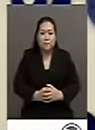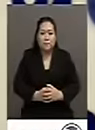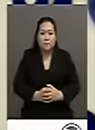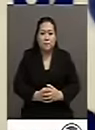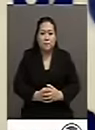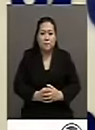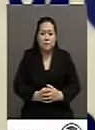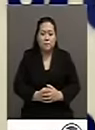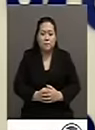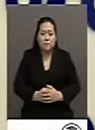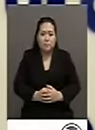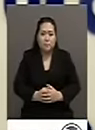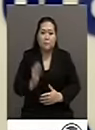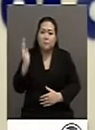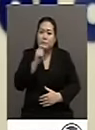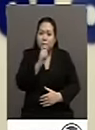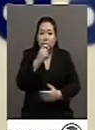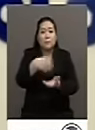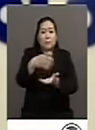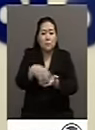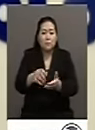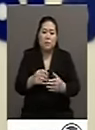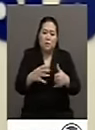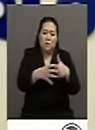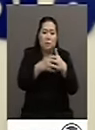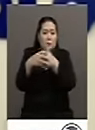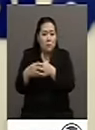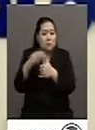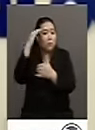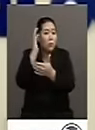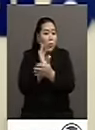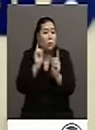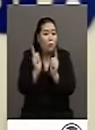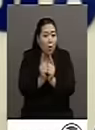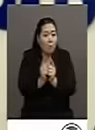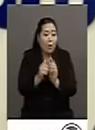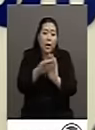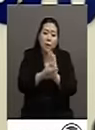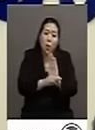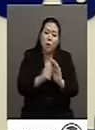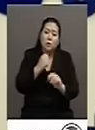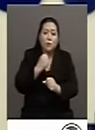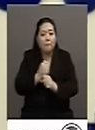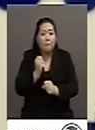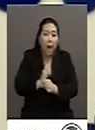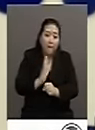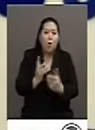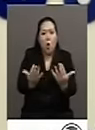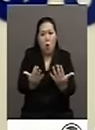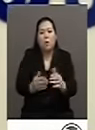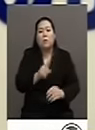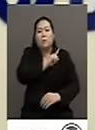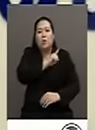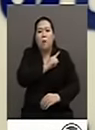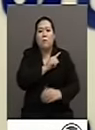จะเข้ามอบตัวหรือไม่อย่างไรตามขั้นตอนนั้นน่ะอันนี้คงขอให้เป็นผู้รับผิดชอบโดยตรงให้ข้อมูลจะดีกว่